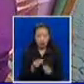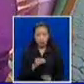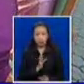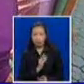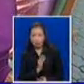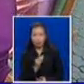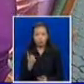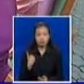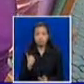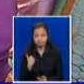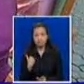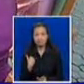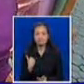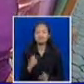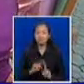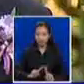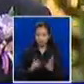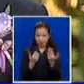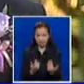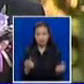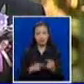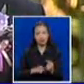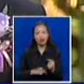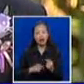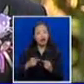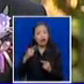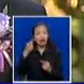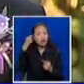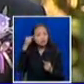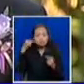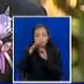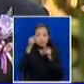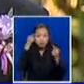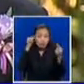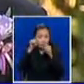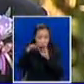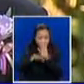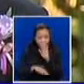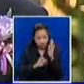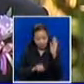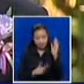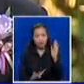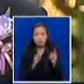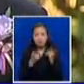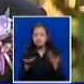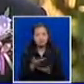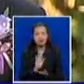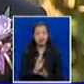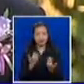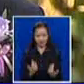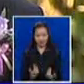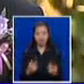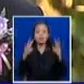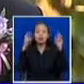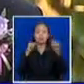ไม่ใช่เวลาที่จะคุยเรื่องนโยบาย 3จังหวัดนะครับแต่ยืนยันว่าจริงๆในในรอบปีเนี่ยเหตุการณ์ความไม่สงบความรุนแรงก็เริ่ม